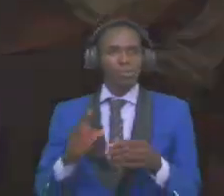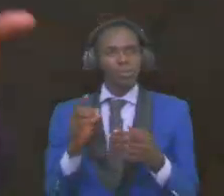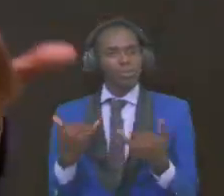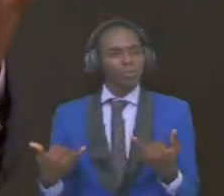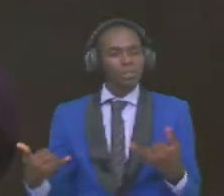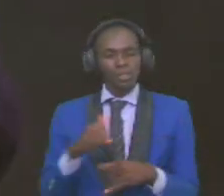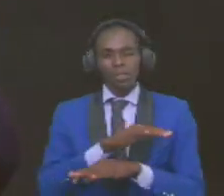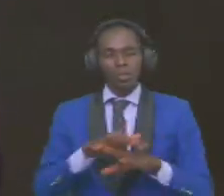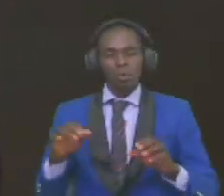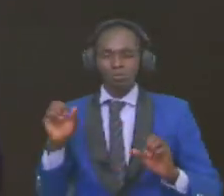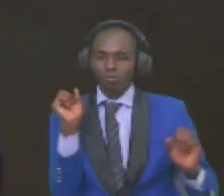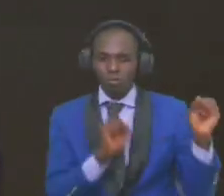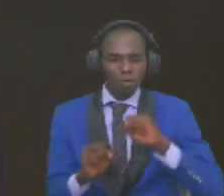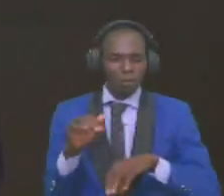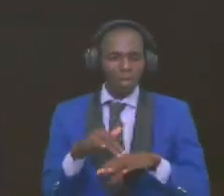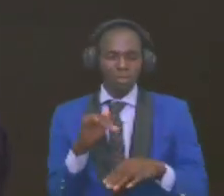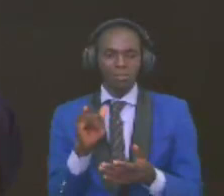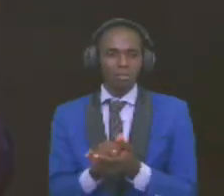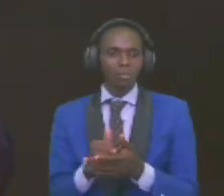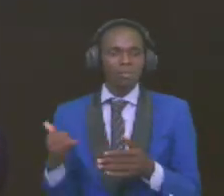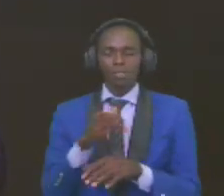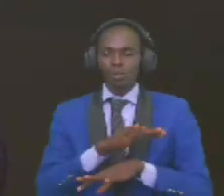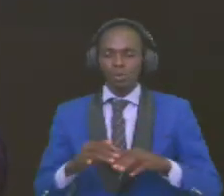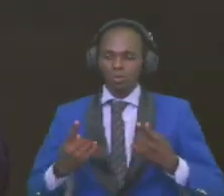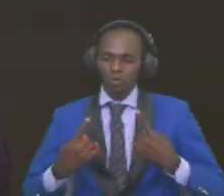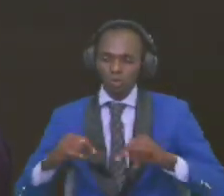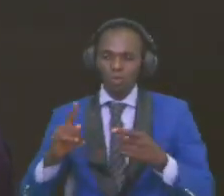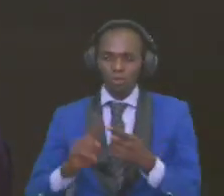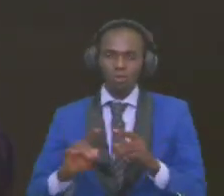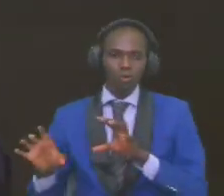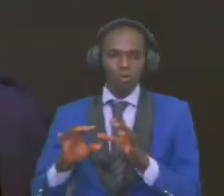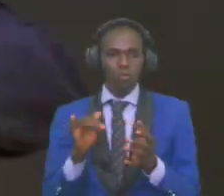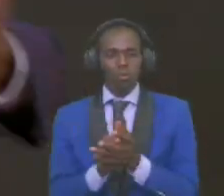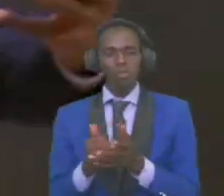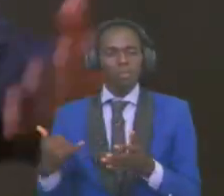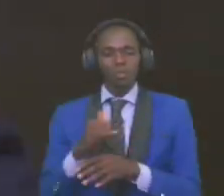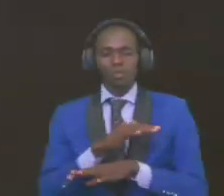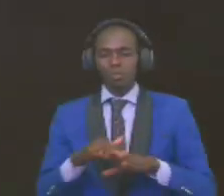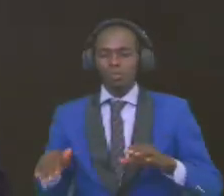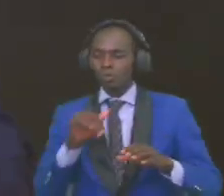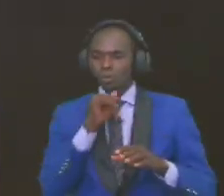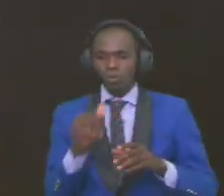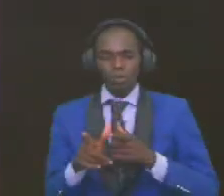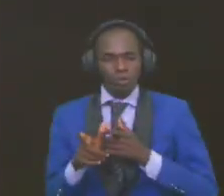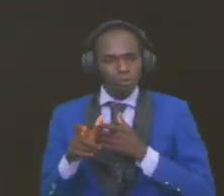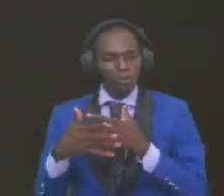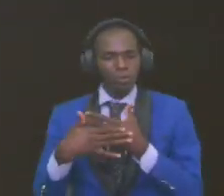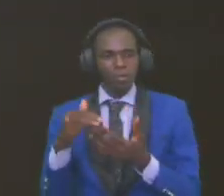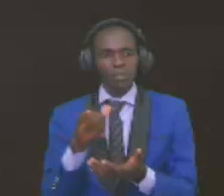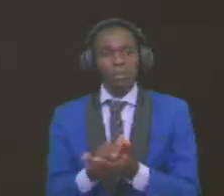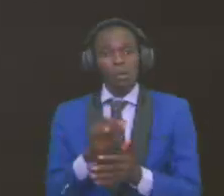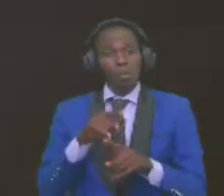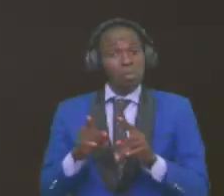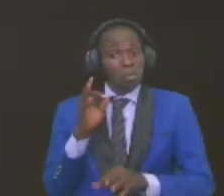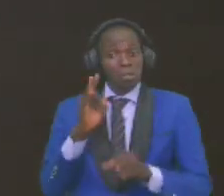intel alors ils ne combattent pas pour faire cela il ne vise pas à cela et il ne possède pas et